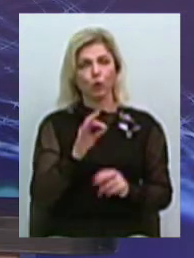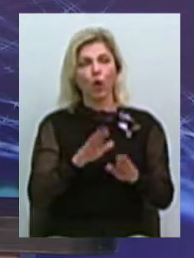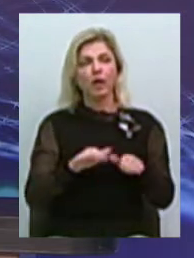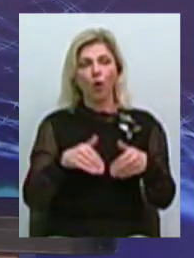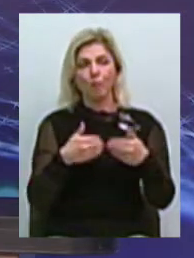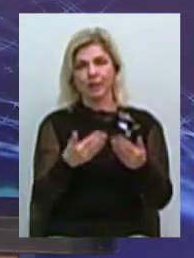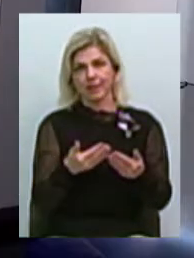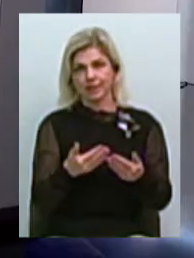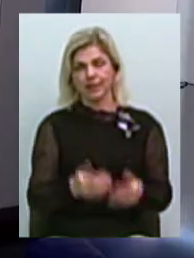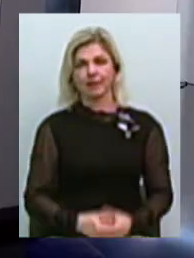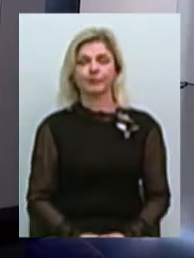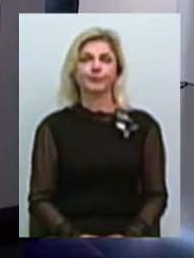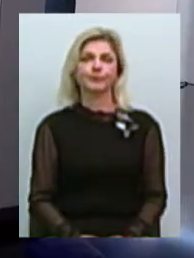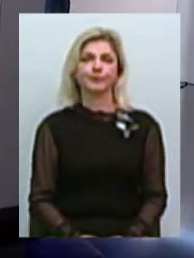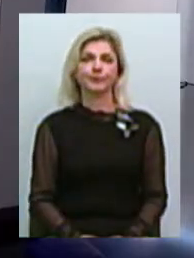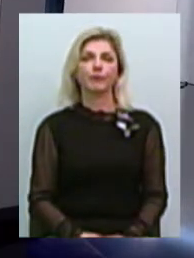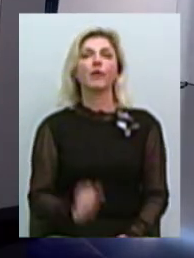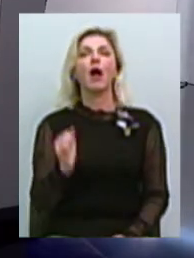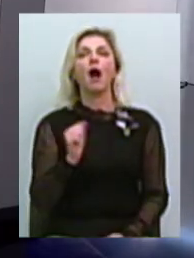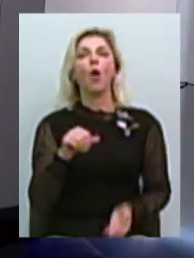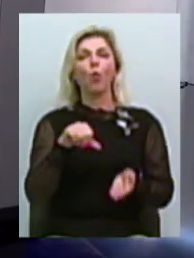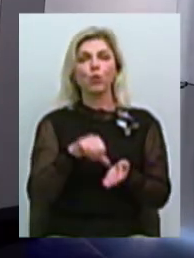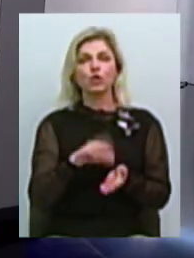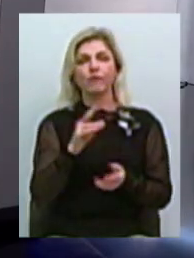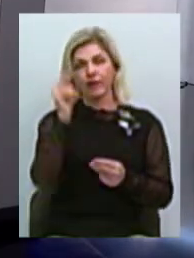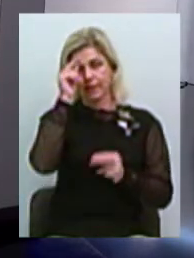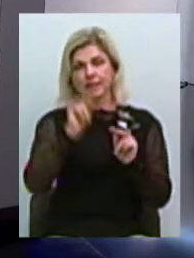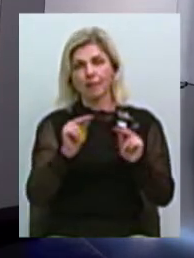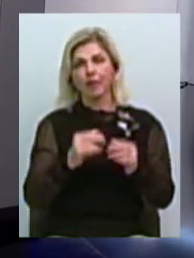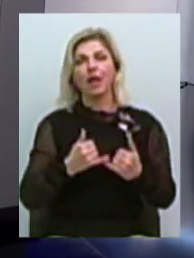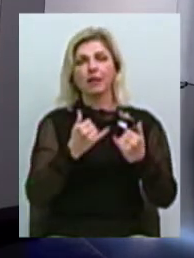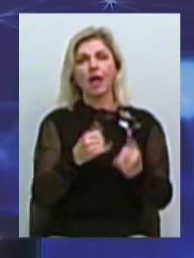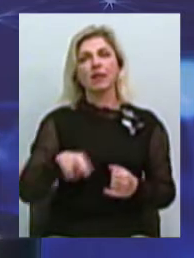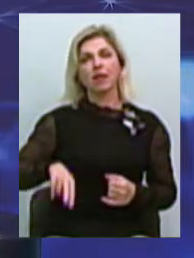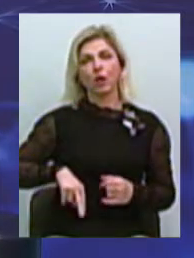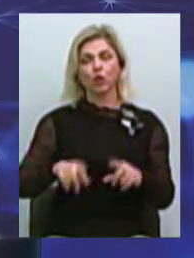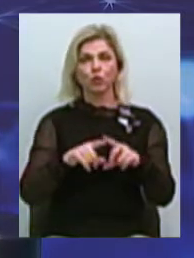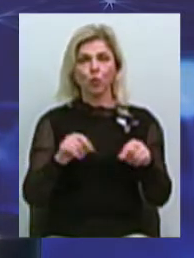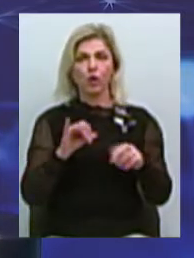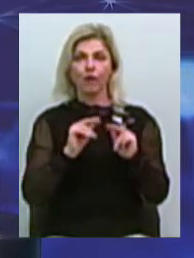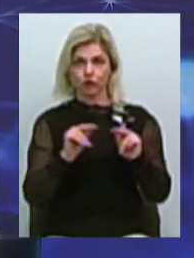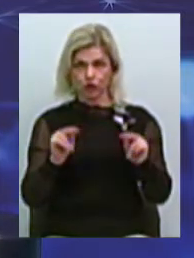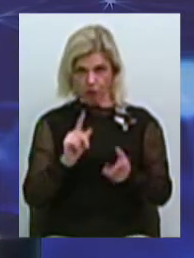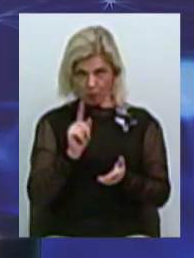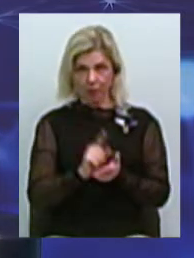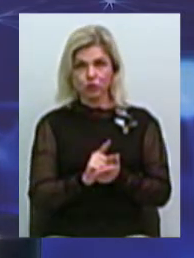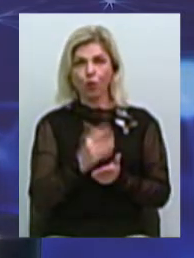рекомендаційний. А участь у цих семінарах для директорів шкіл та вчителів є